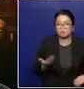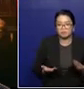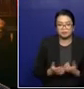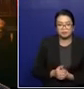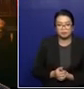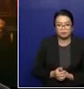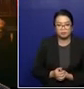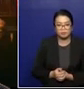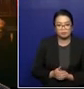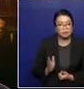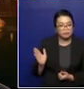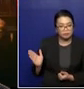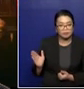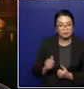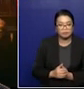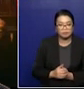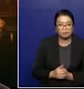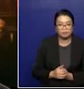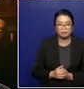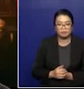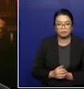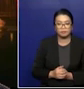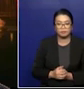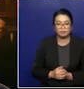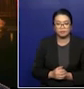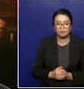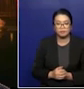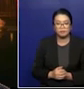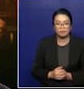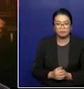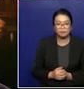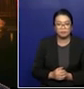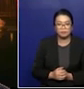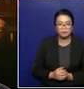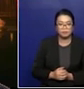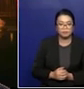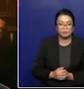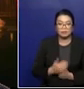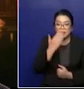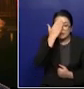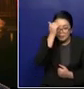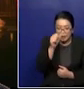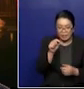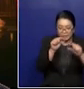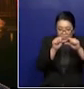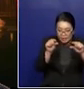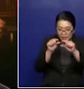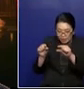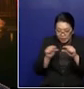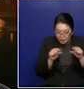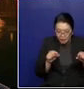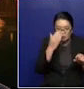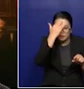อนะฮะตรงนี้ทำไมต้องให้เขาขีดเน้นมาเขาบอกว่างบกลาง